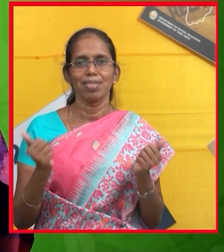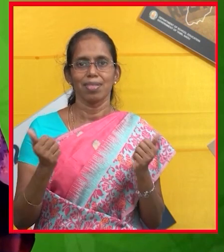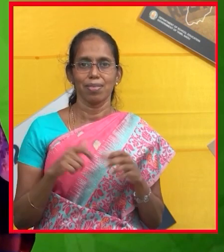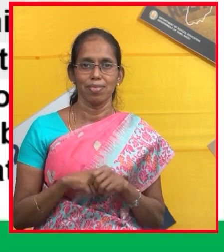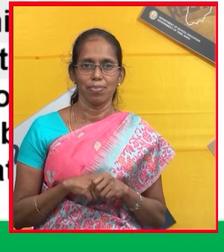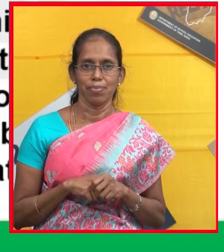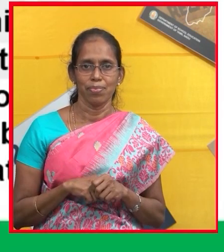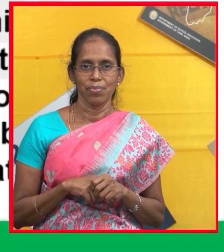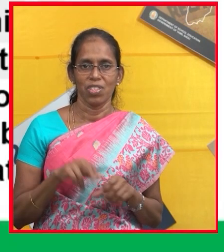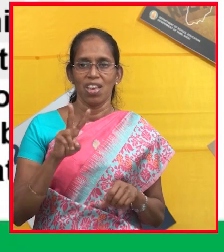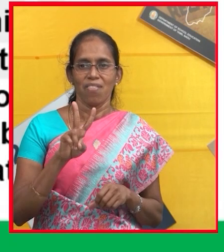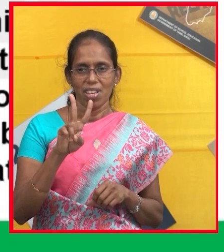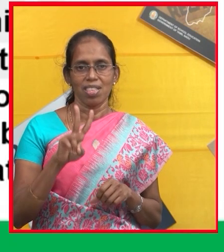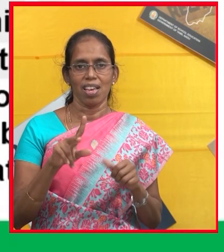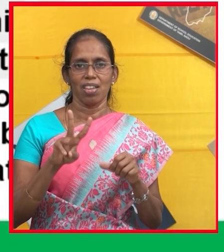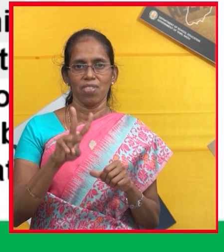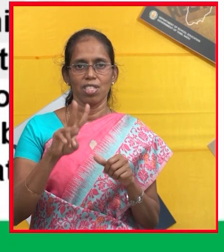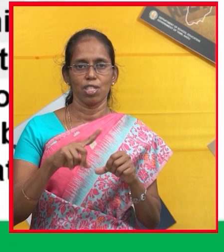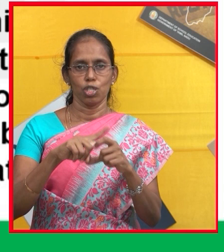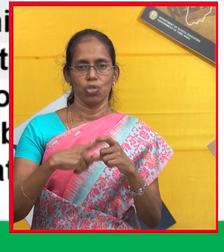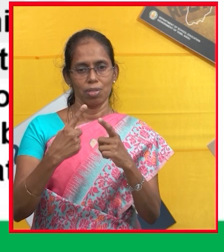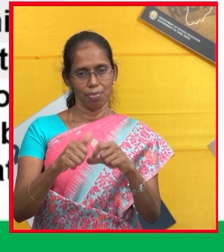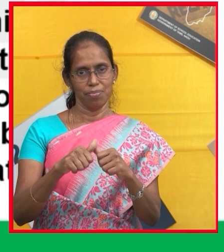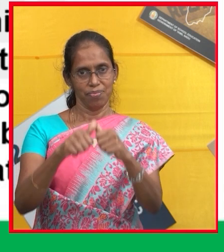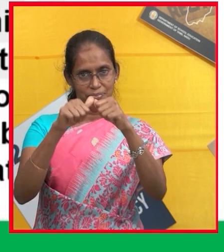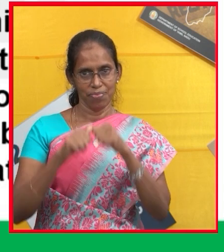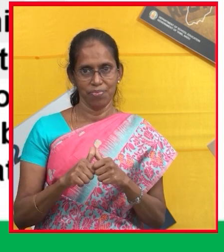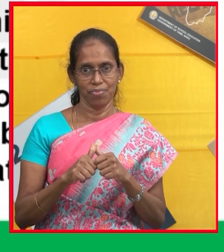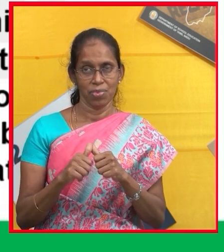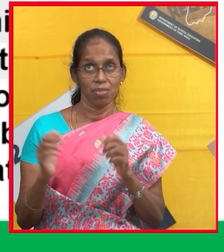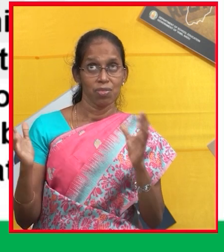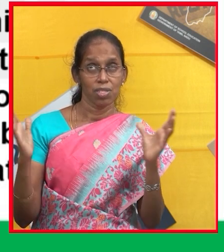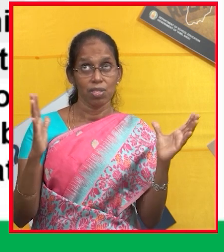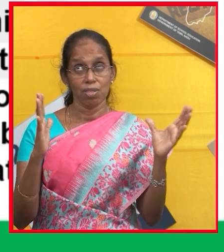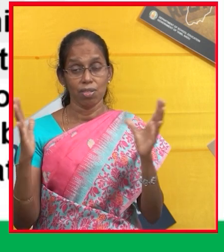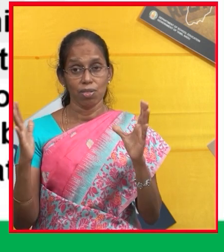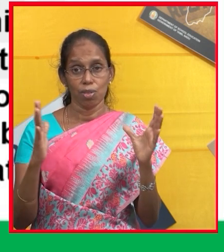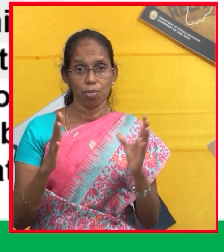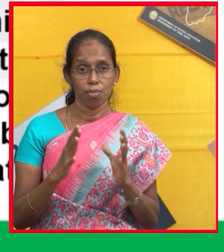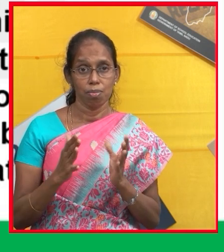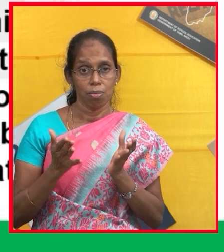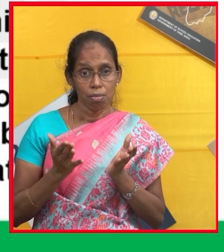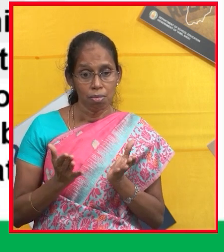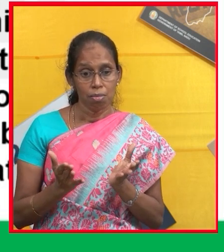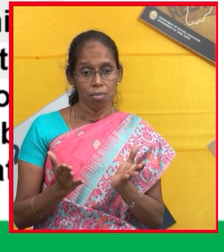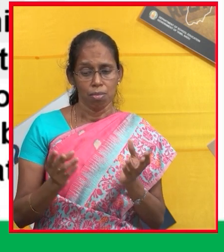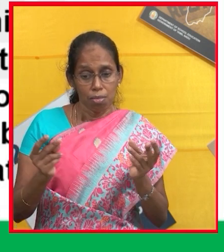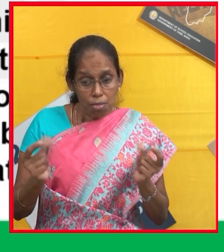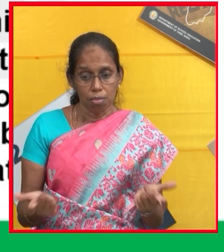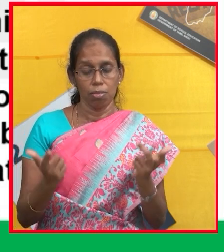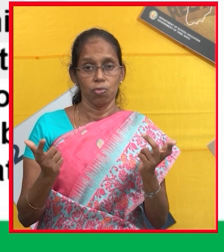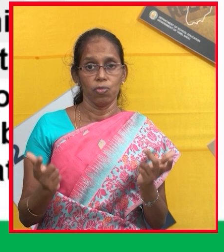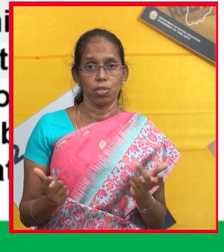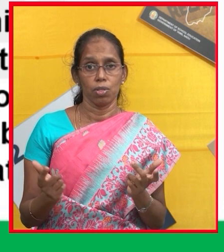கேட்குறாங்க. வார்த்திகா ஜோஷி, whenever the winds drop, it wouldn't have taken me even a fraction of a